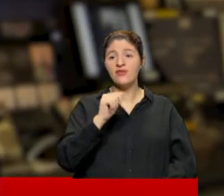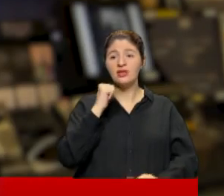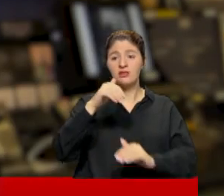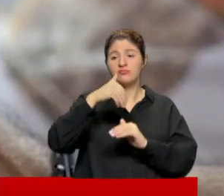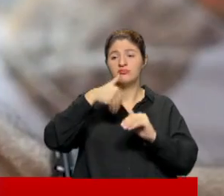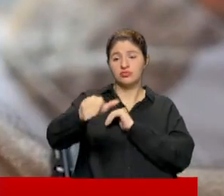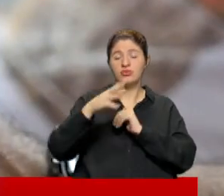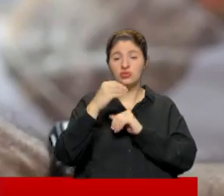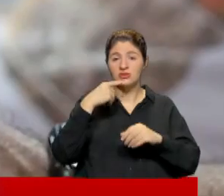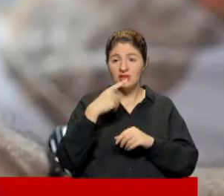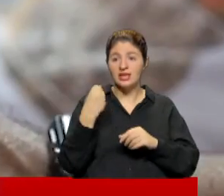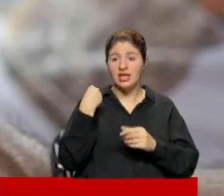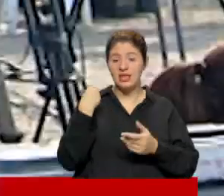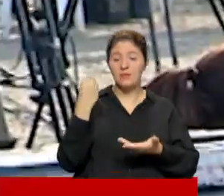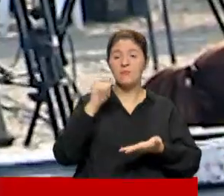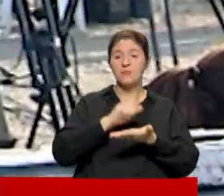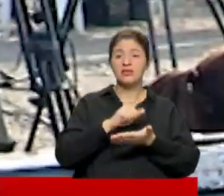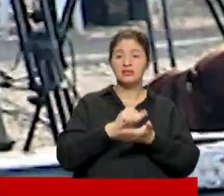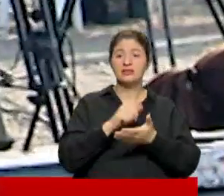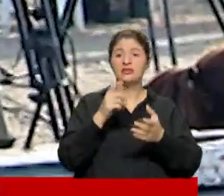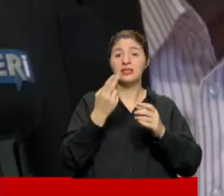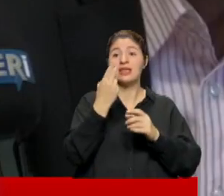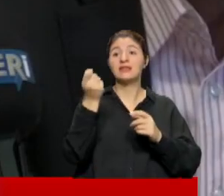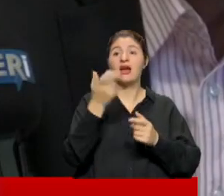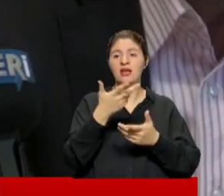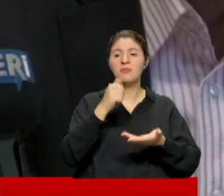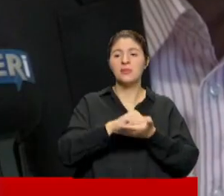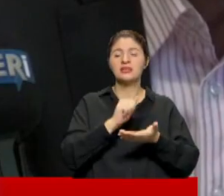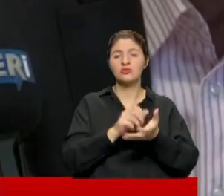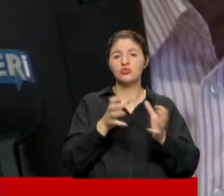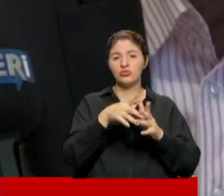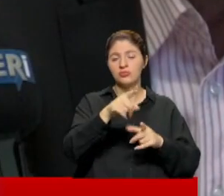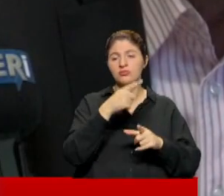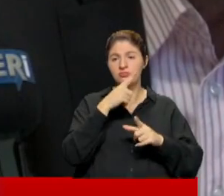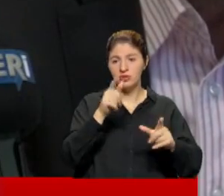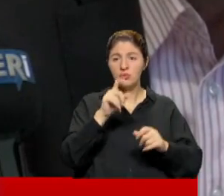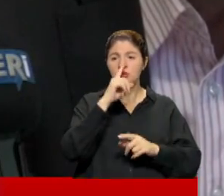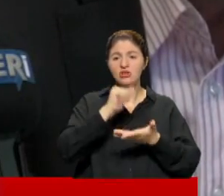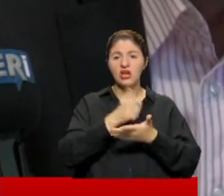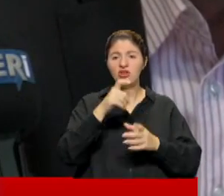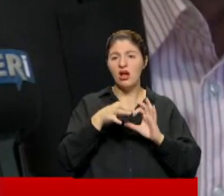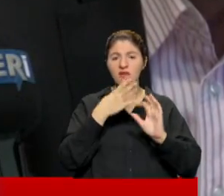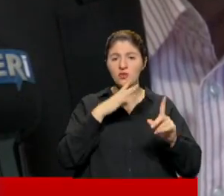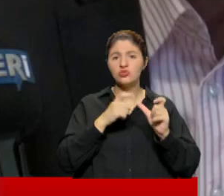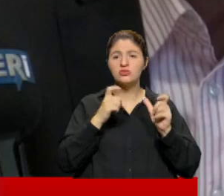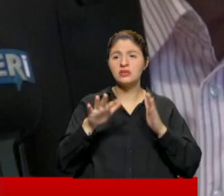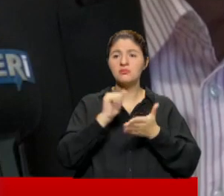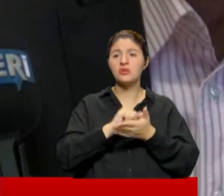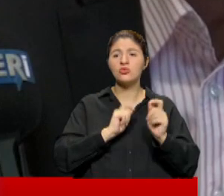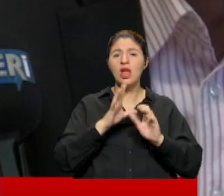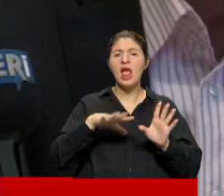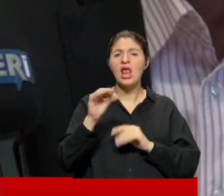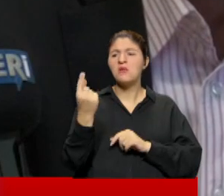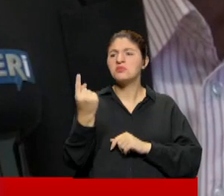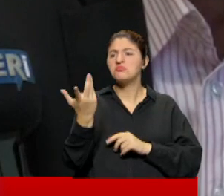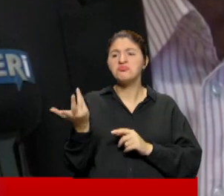çekilsin diye 7 Basın meslek örgütü çağrıda bulundu Bu sadece gazetecileri ilgilendirmiyor sosyal medya kullanan